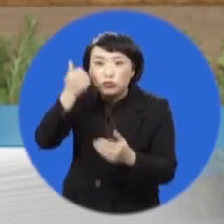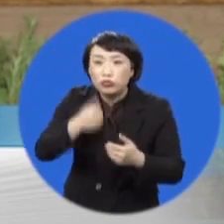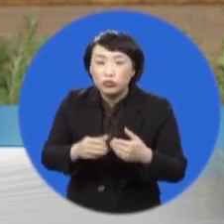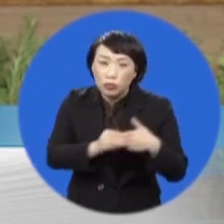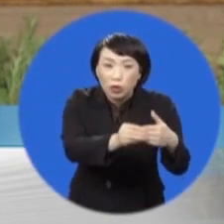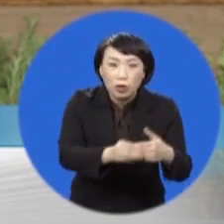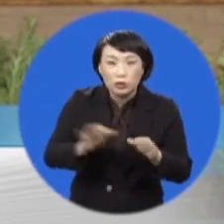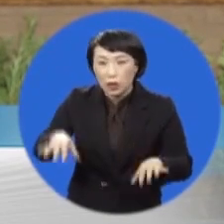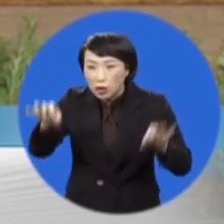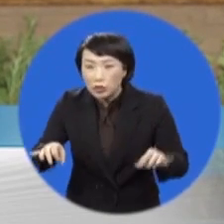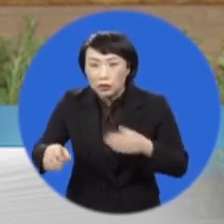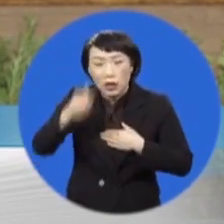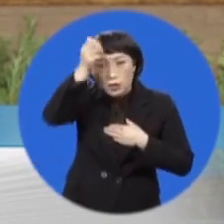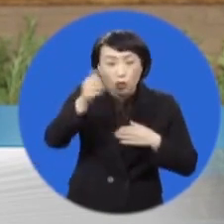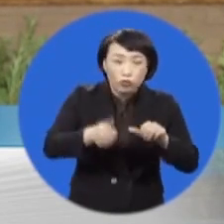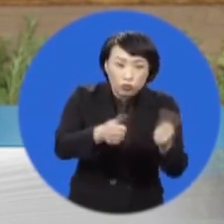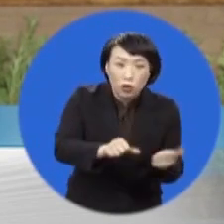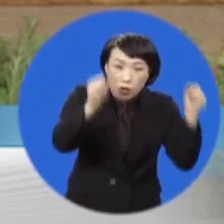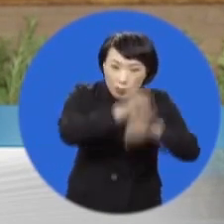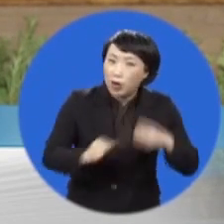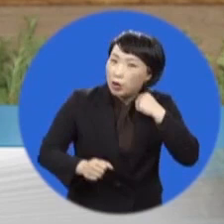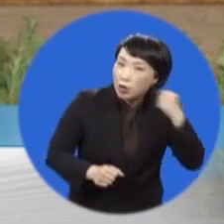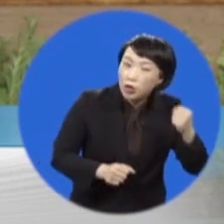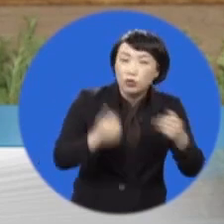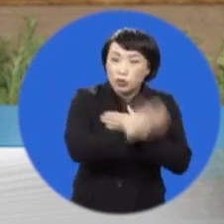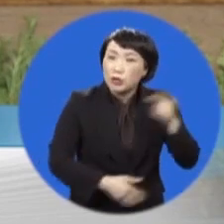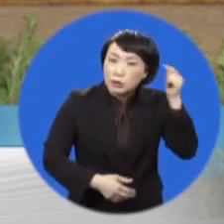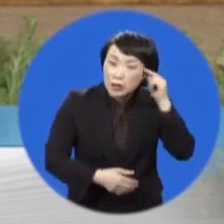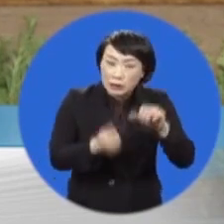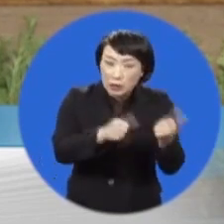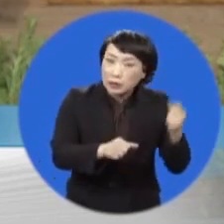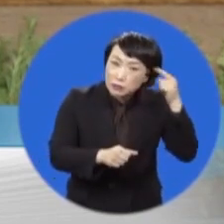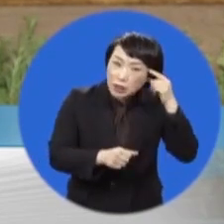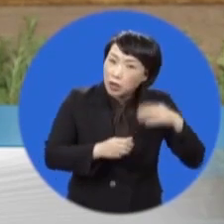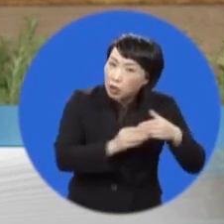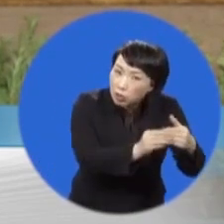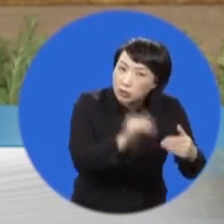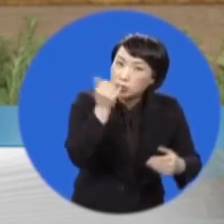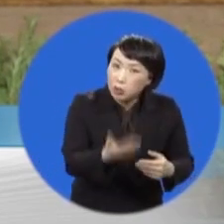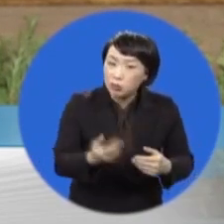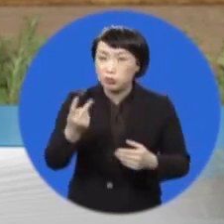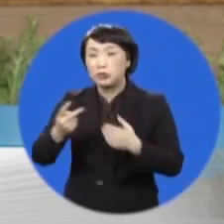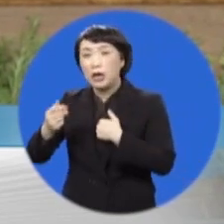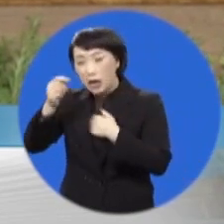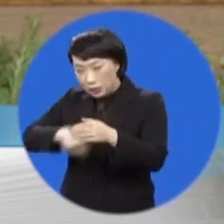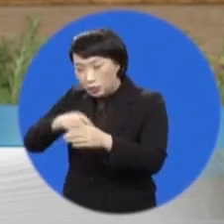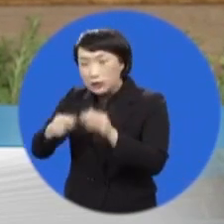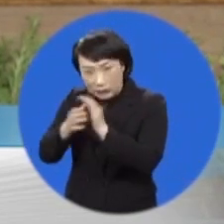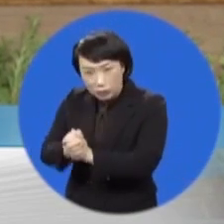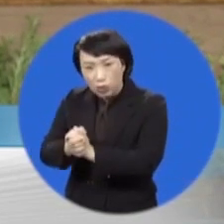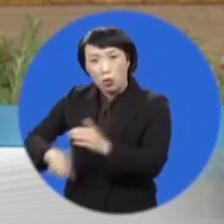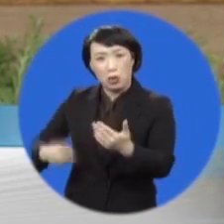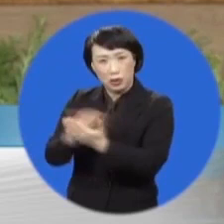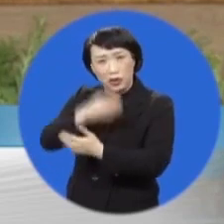내 용언을 쥐고 판매 거꾸로 양은 육신의 생각 삼하게 생각이 이용해 가느냐 내 종 해도 기도함으로